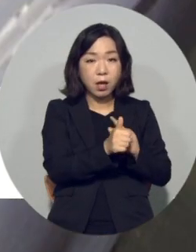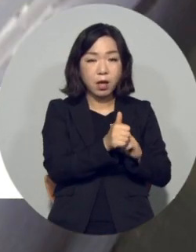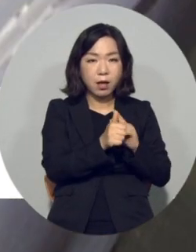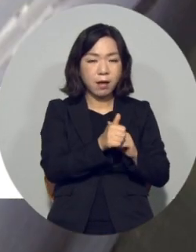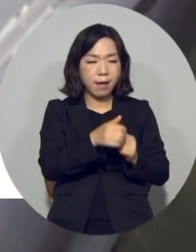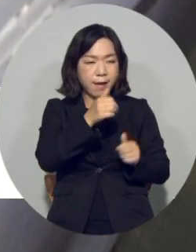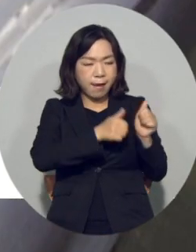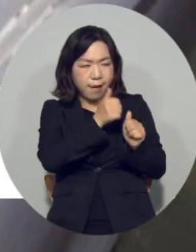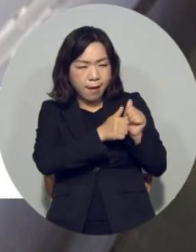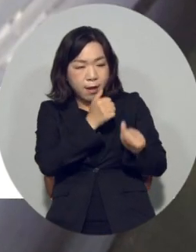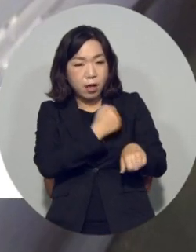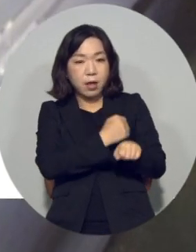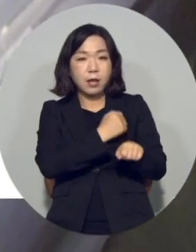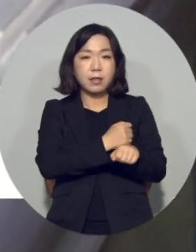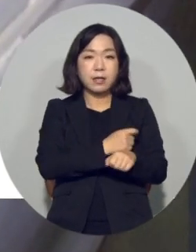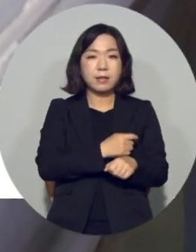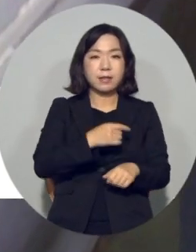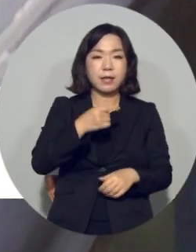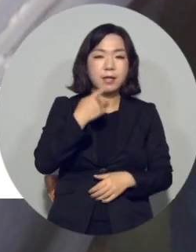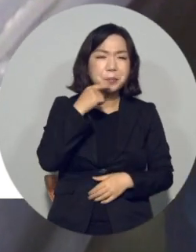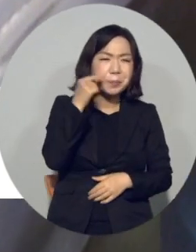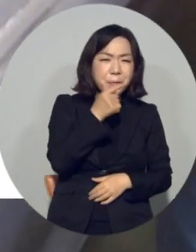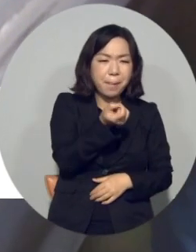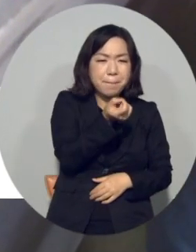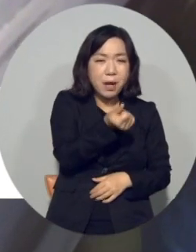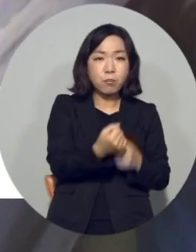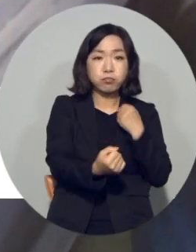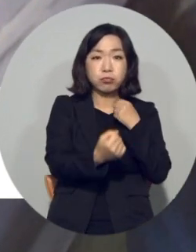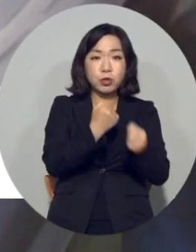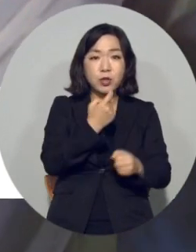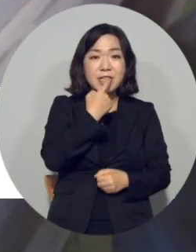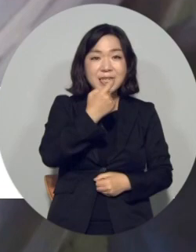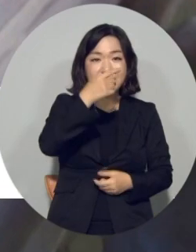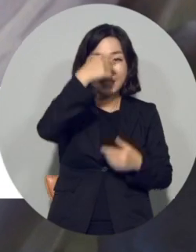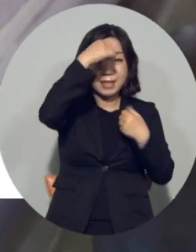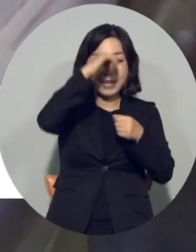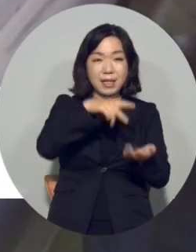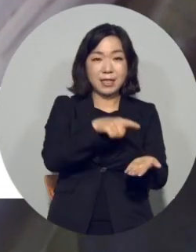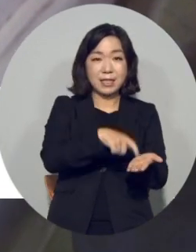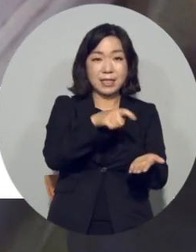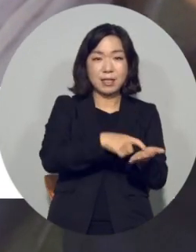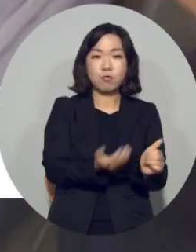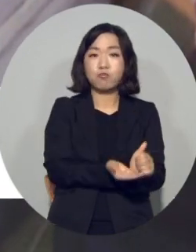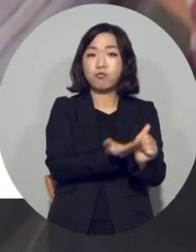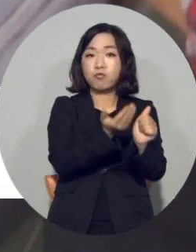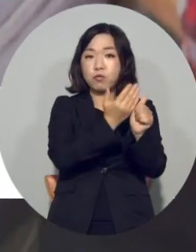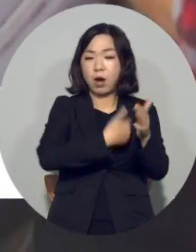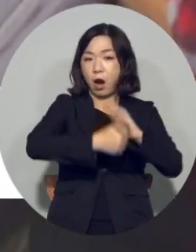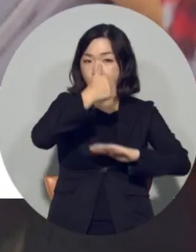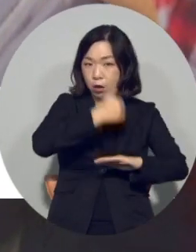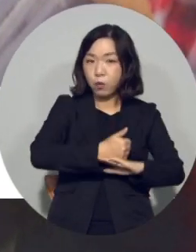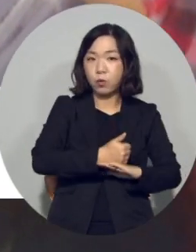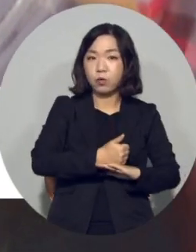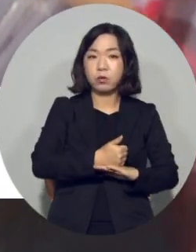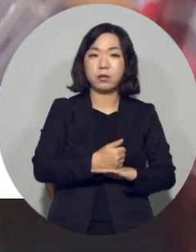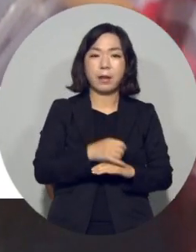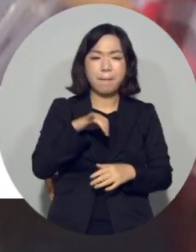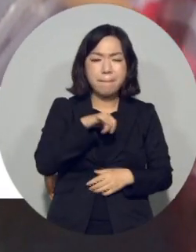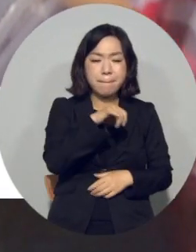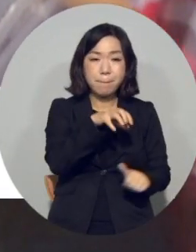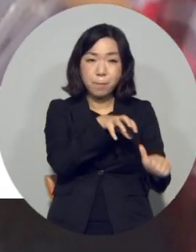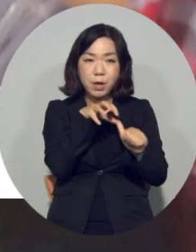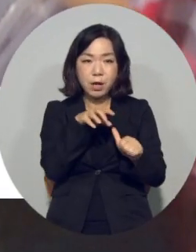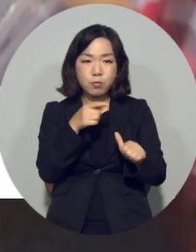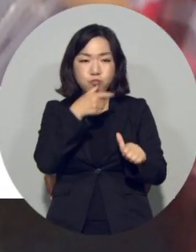거쳐 싶어 밀의 낮은 염분 농도 에서 흰다리 새우를 양식하는 데 성공했습니다 특히 에 미생물을 통해 물